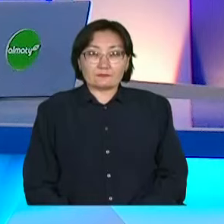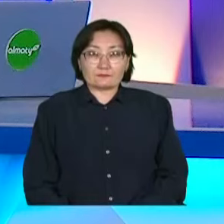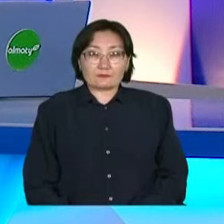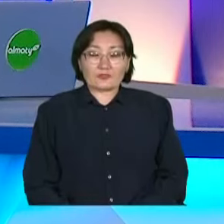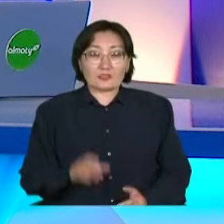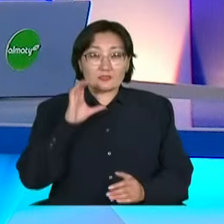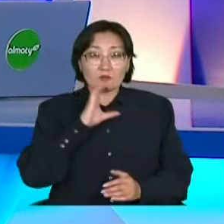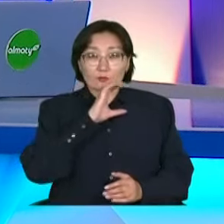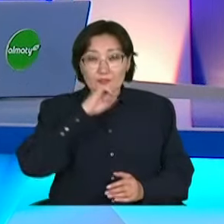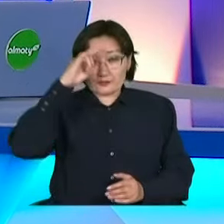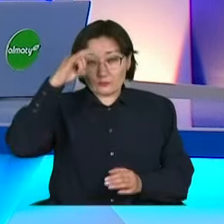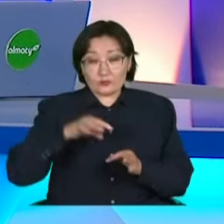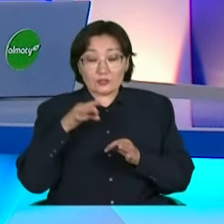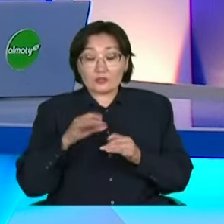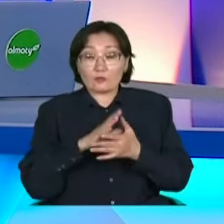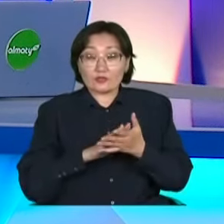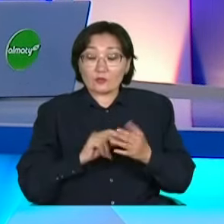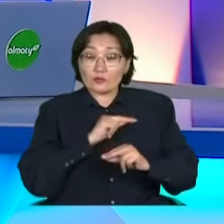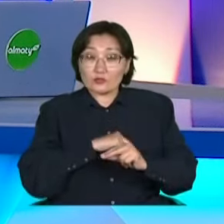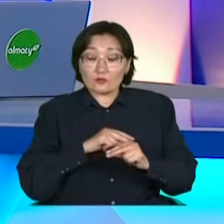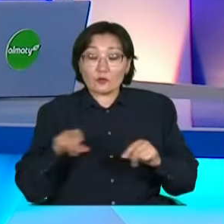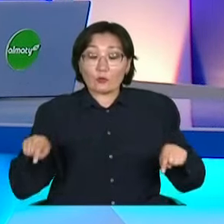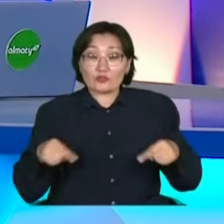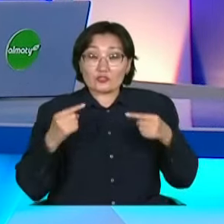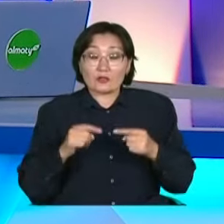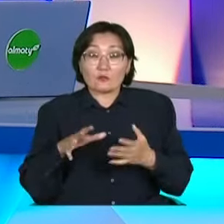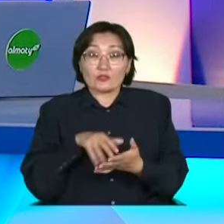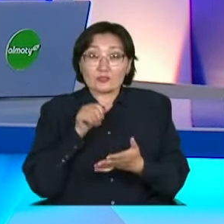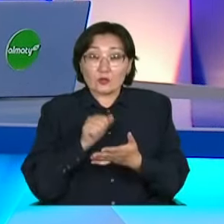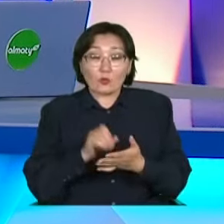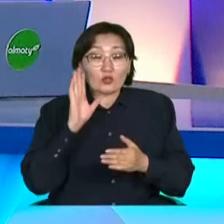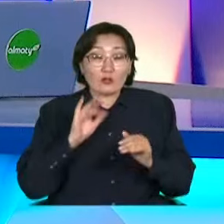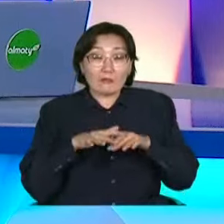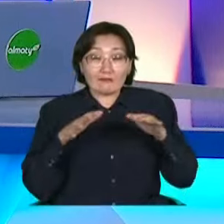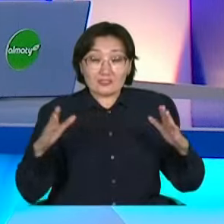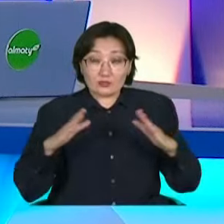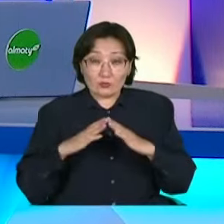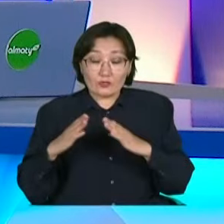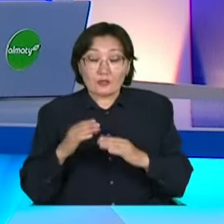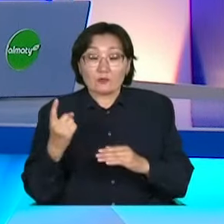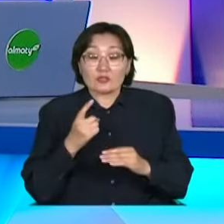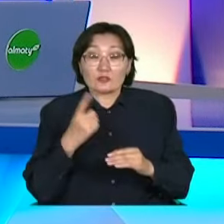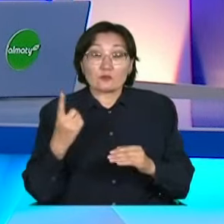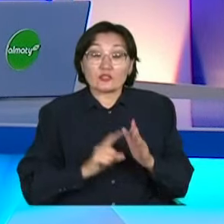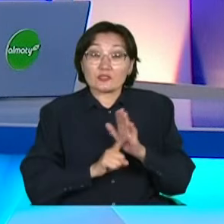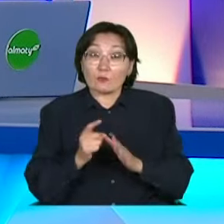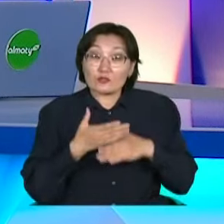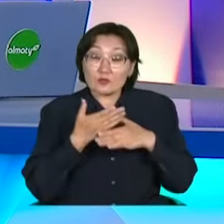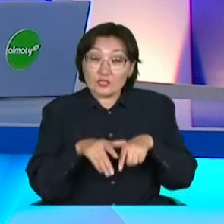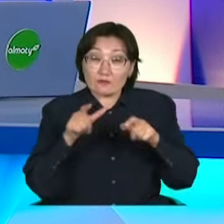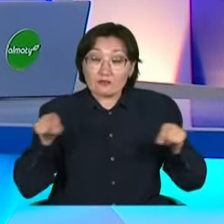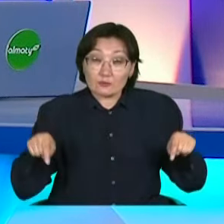В Североказахстанской области продолжаются работы по восстановлению разрушенных от паводка объектов. Одними из первых начали помогать